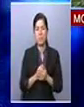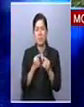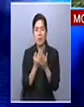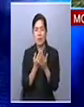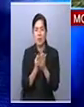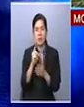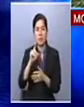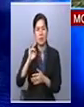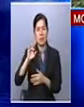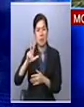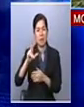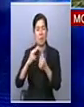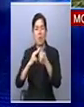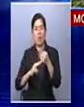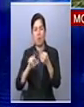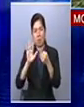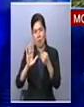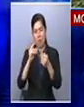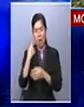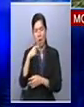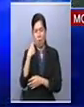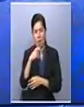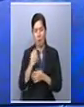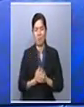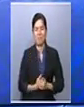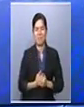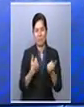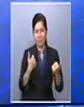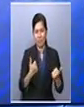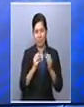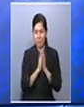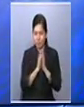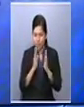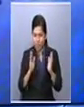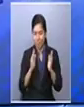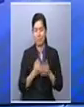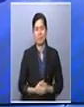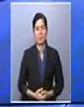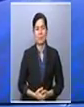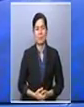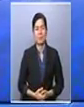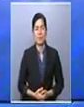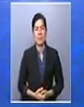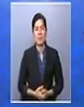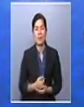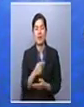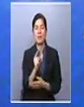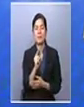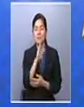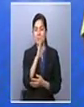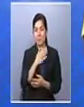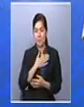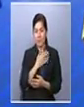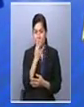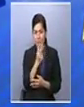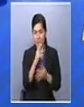173ฮ่องกงดอลลาร์นะครับ ค่ะได้เลยค่ะวันนี้ขอบพระคุณมากนะคะ ครับสวัสดีครับ สวัสดีค่ะนอกเหนือจากนี้แล้วนะคะถ้าหากว่าเรามาม